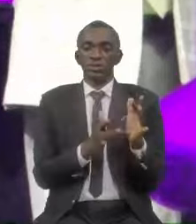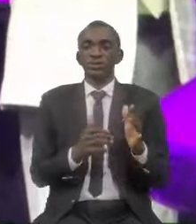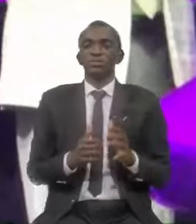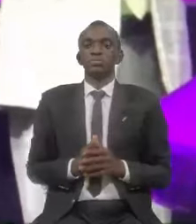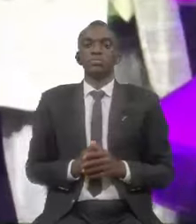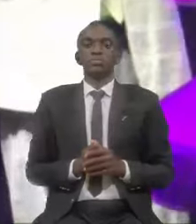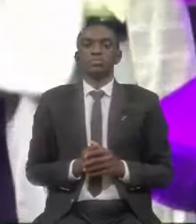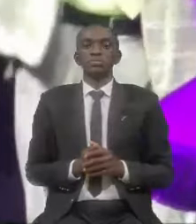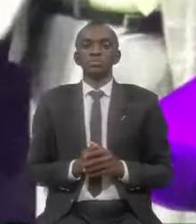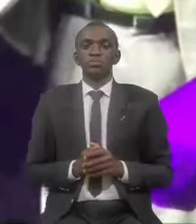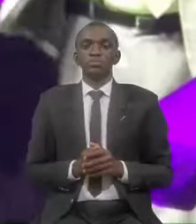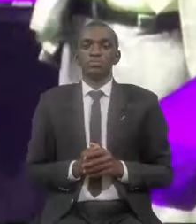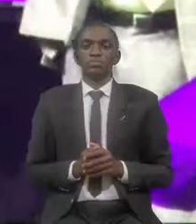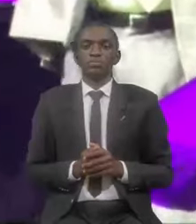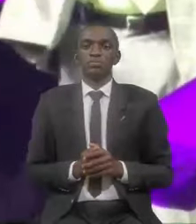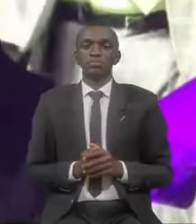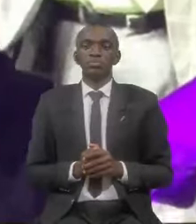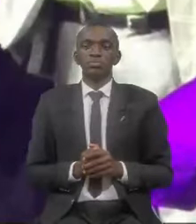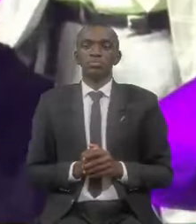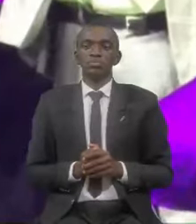de Jésus.